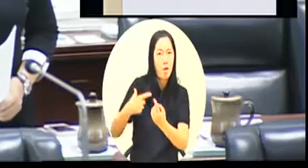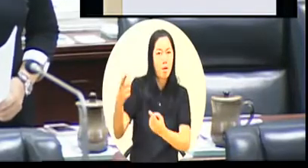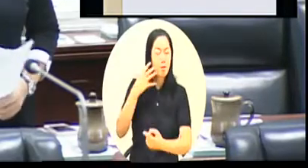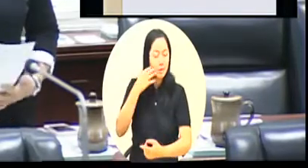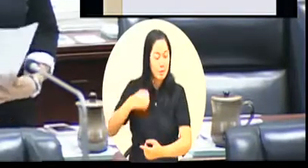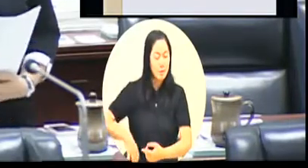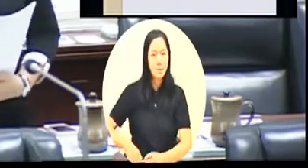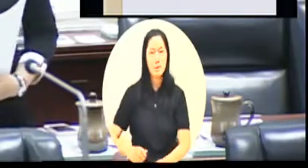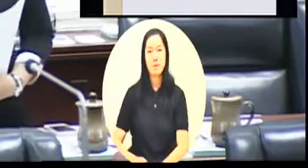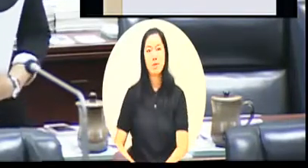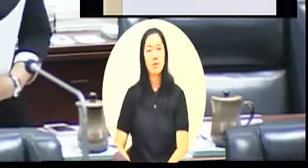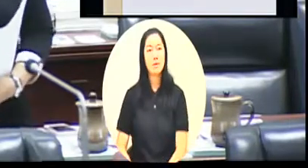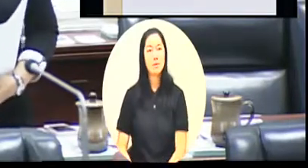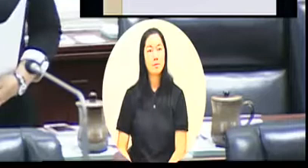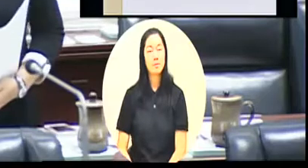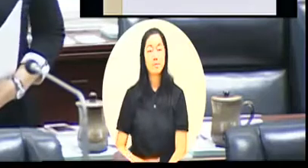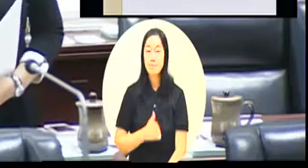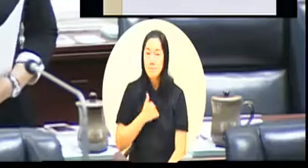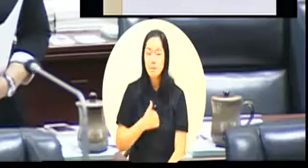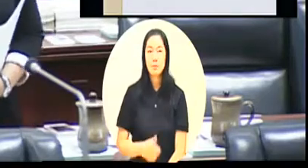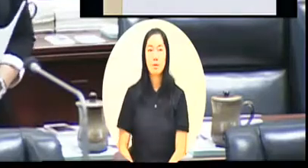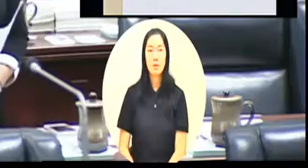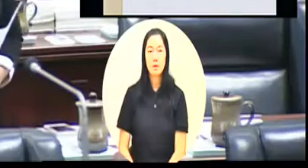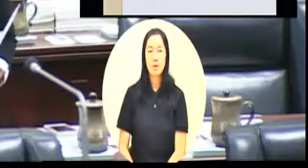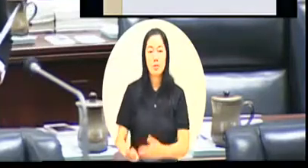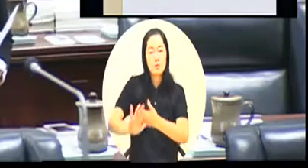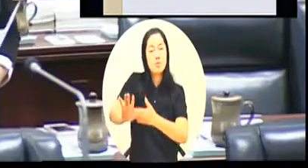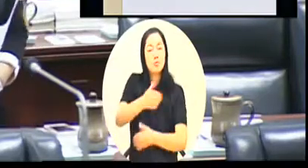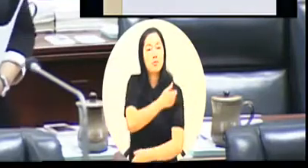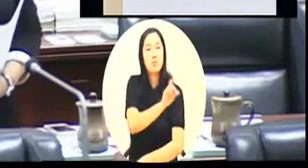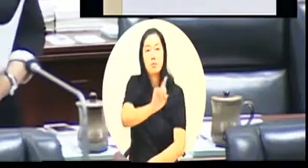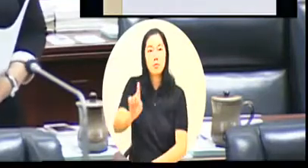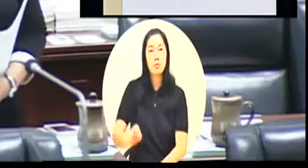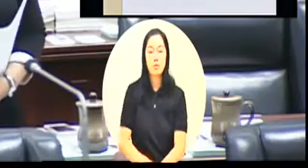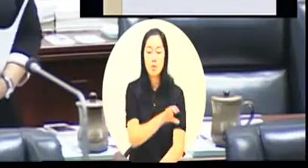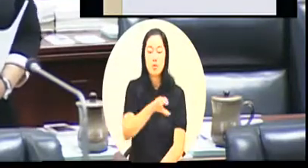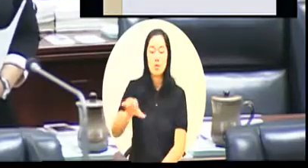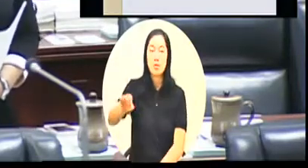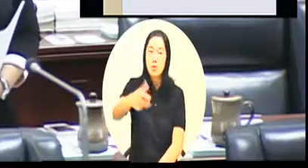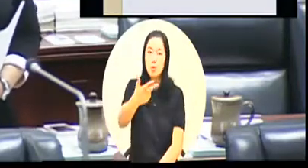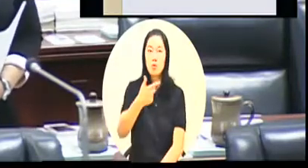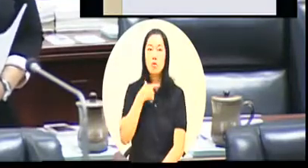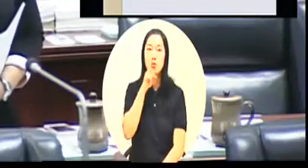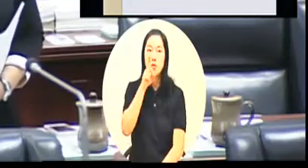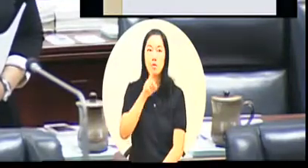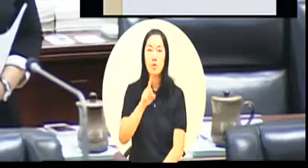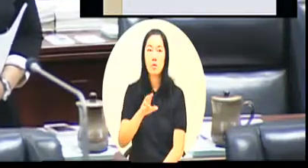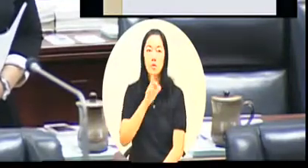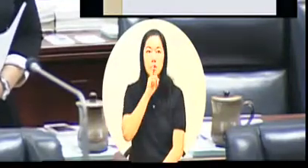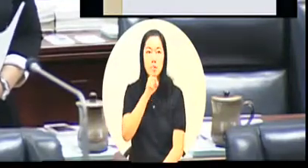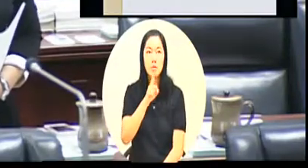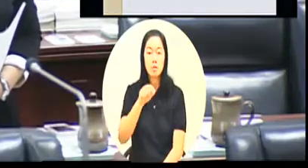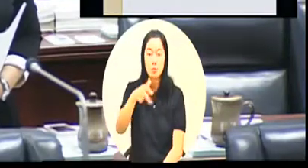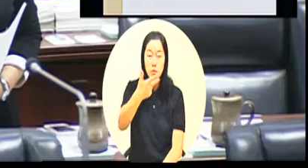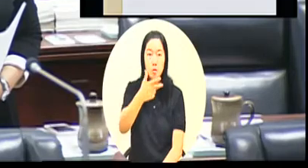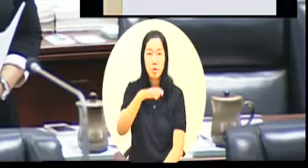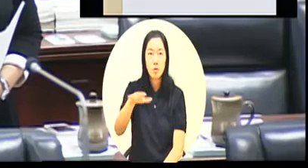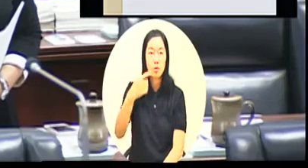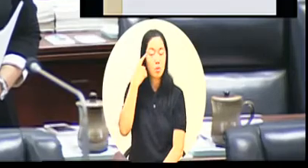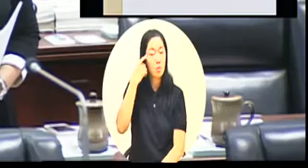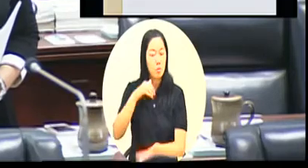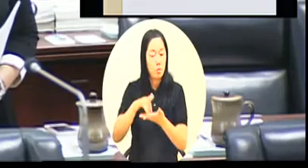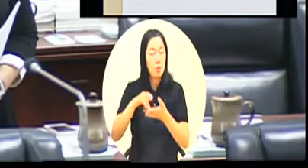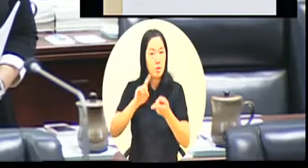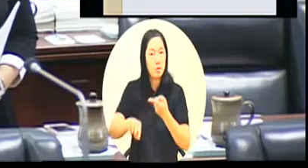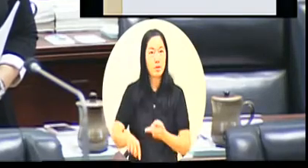对不对？好，所以这个部分不管其他的怎么样，你说700多个公园，我还说100多，因为有700多个，我还算错了。